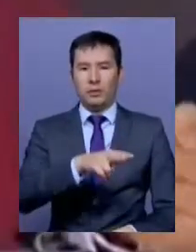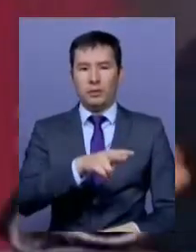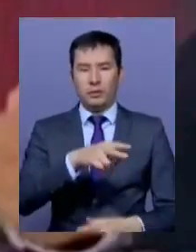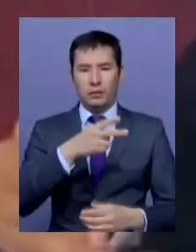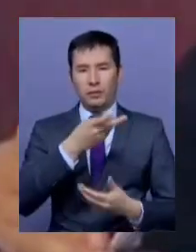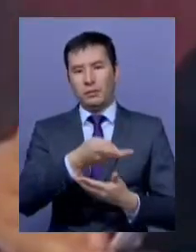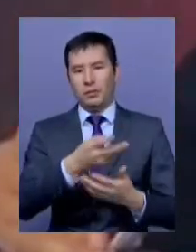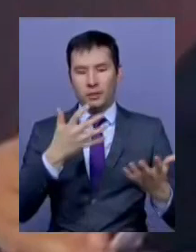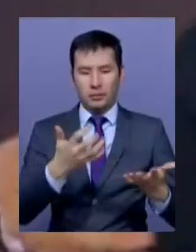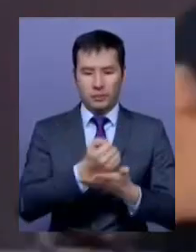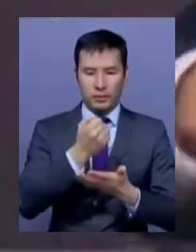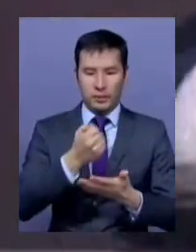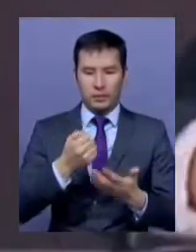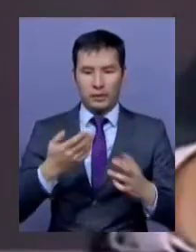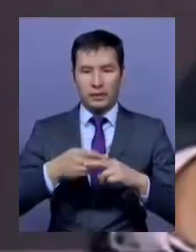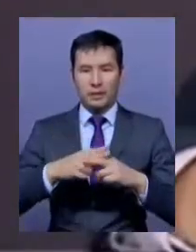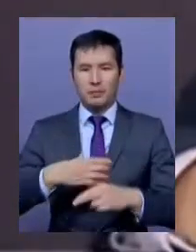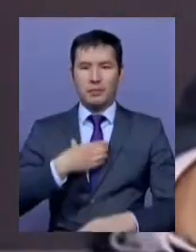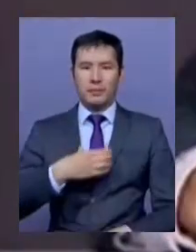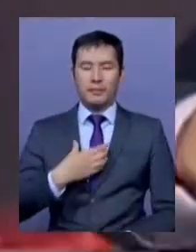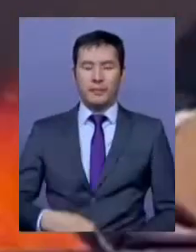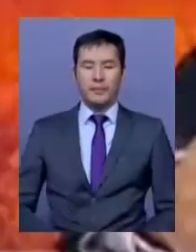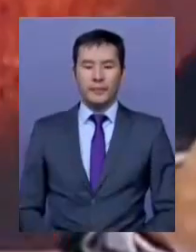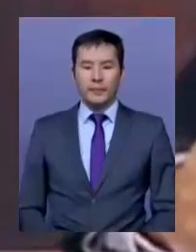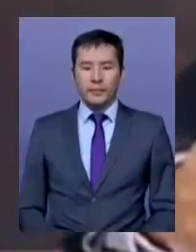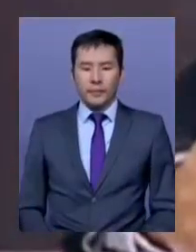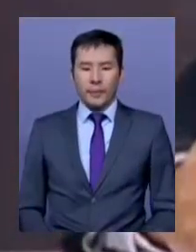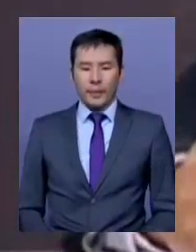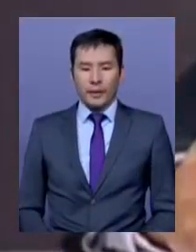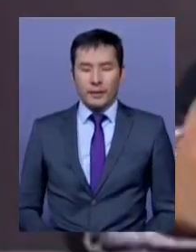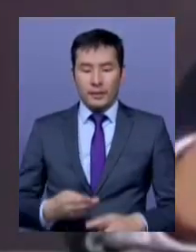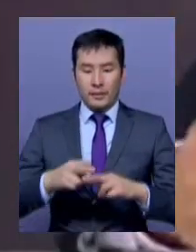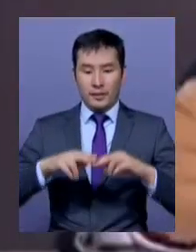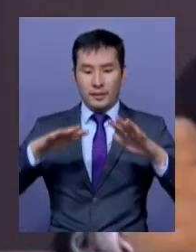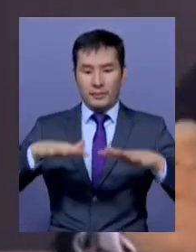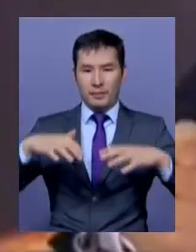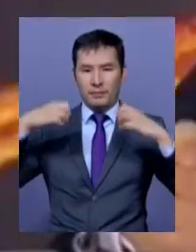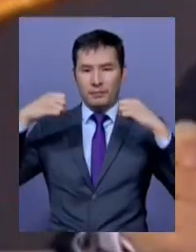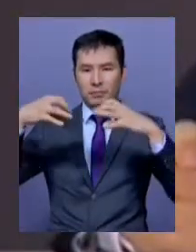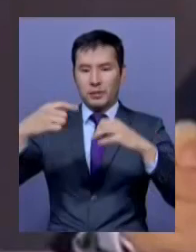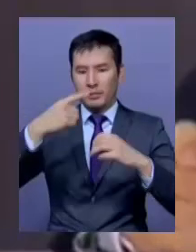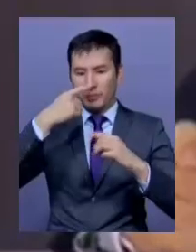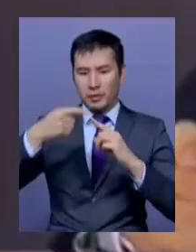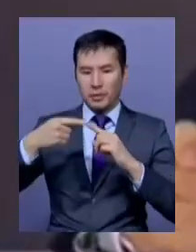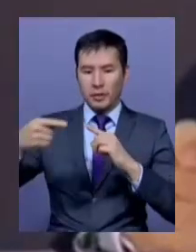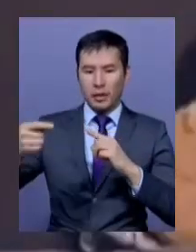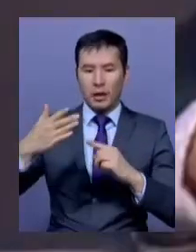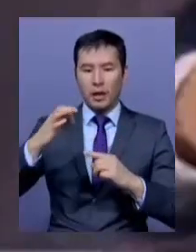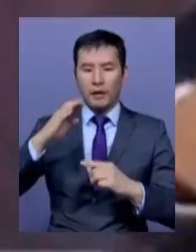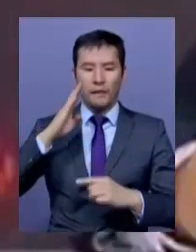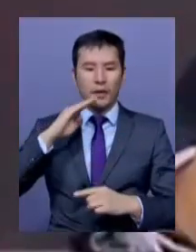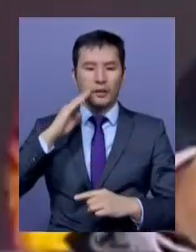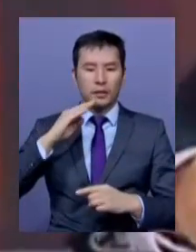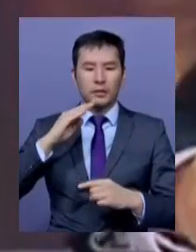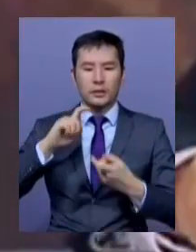басшысының тапсырмасына сәйкес бизнес қоғамдастықты тарта отырып, Ұлттық кәсіпкерлік палатасы үкіметпен бірлесіп, салық кодексі және қосалқы